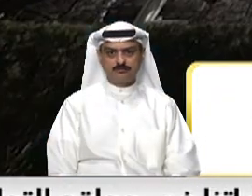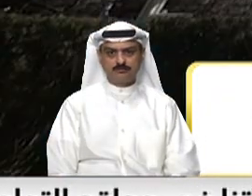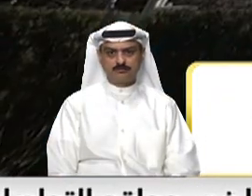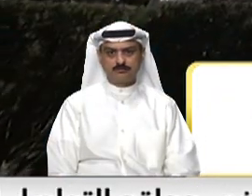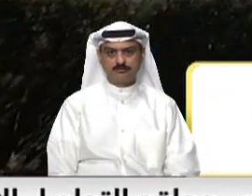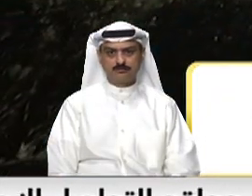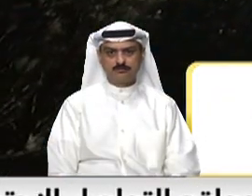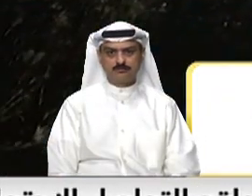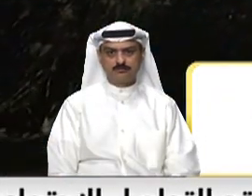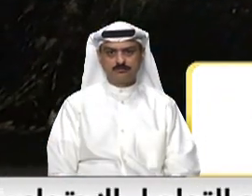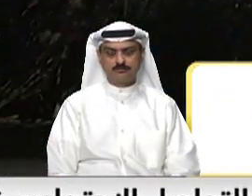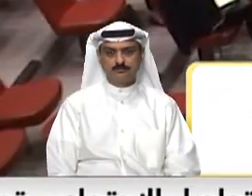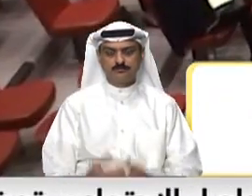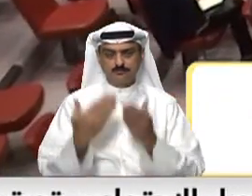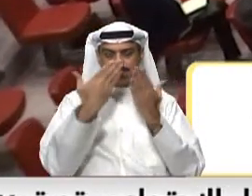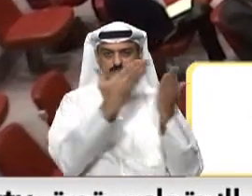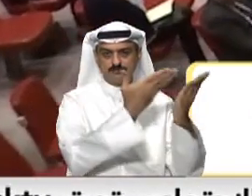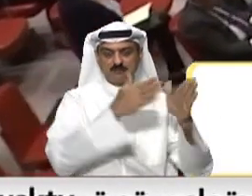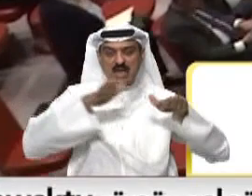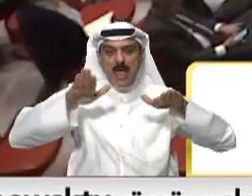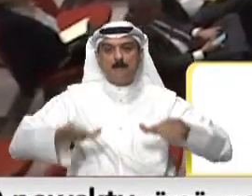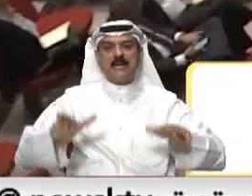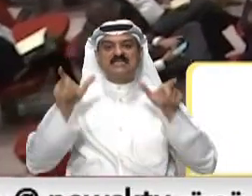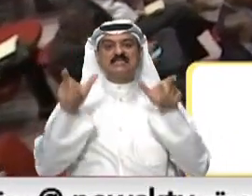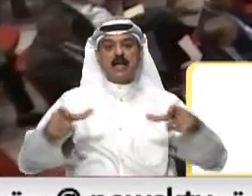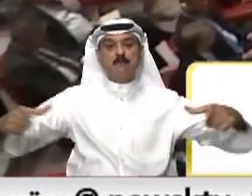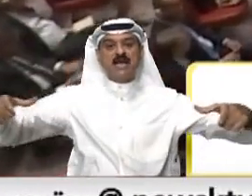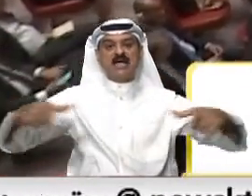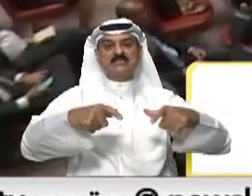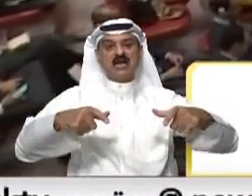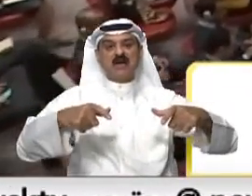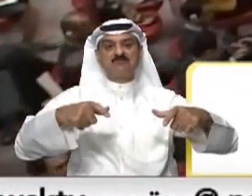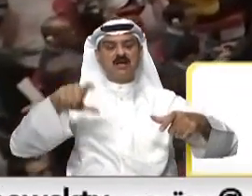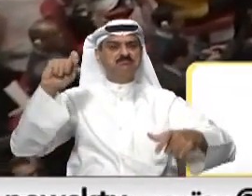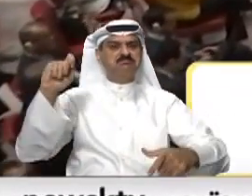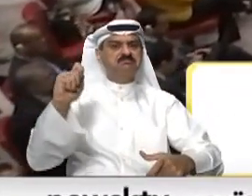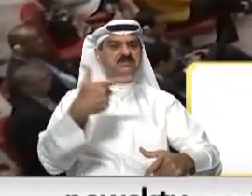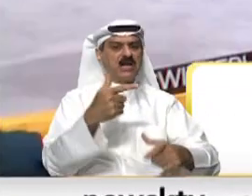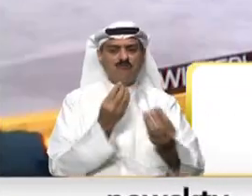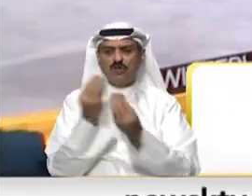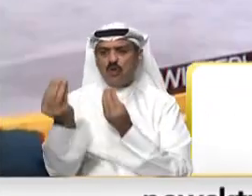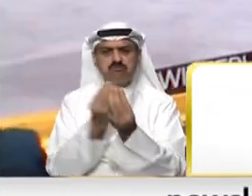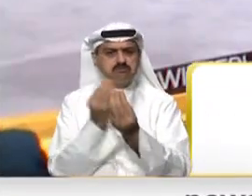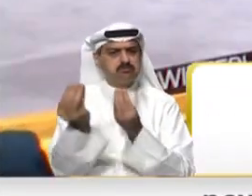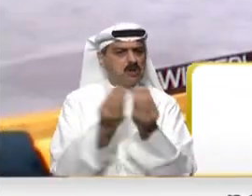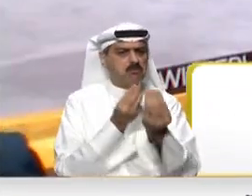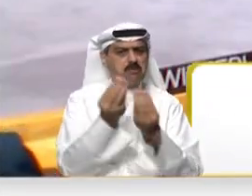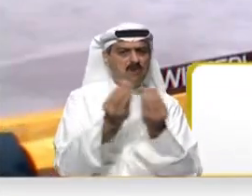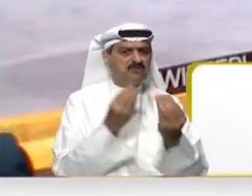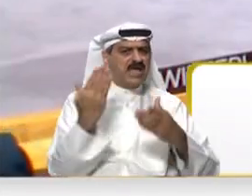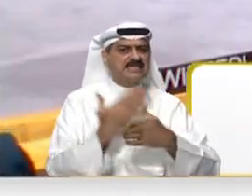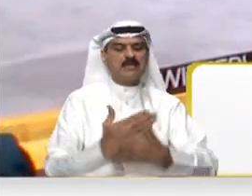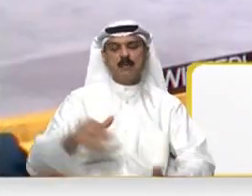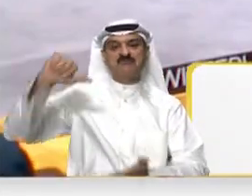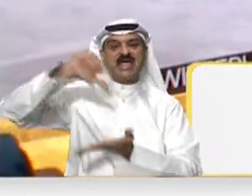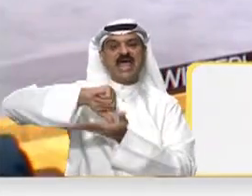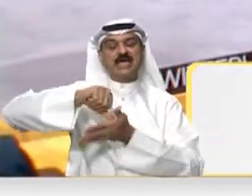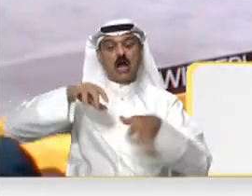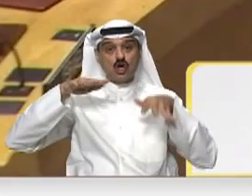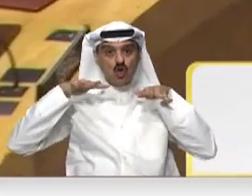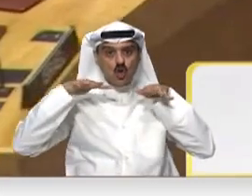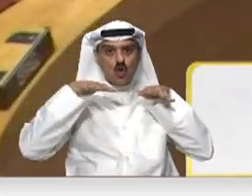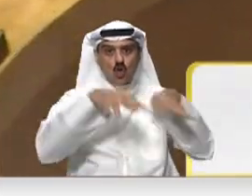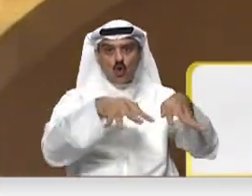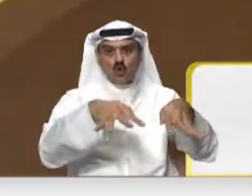مدمر عقد مجلس الامن الدولي جلسه طاره حول الوضع في الشرق الاوسط عقب الهجمات التي شنتها ايران على